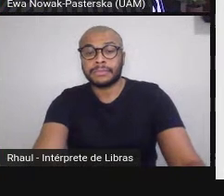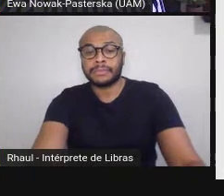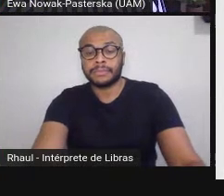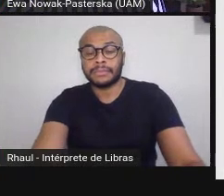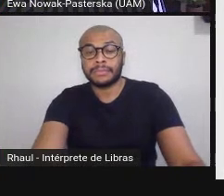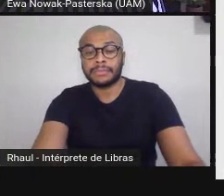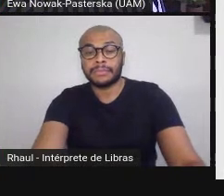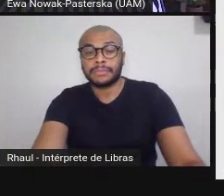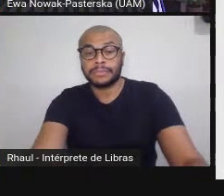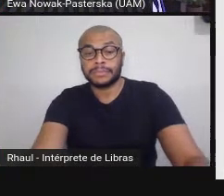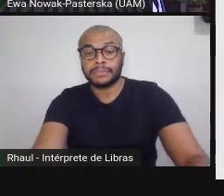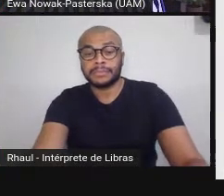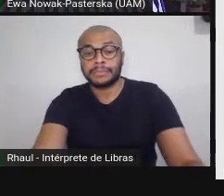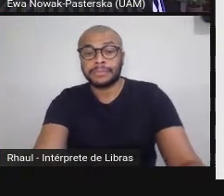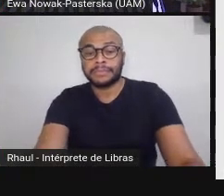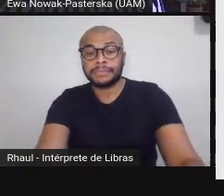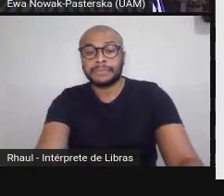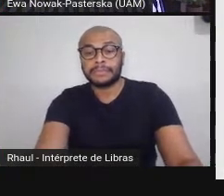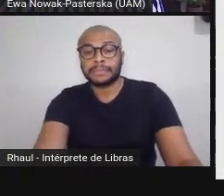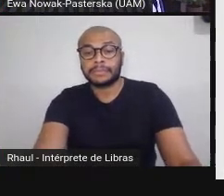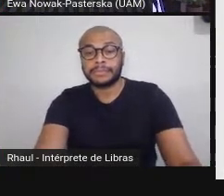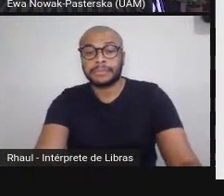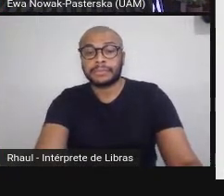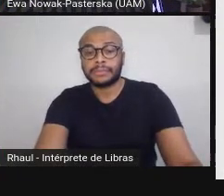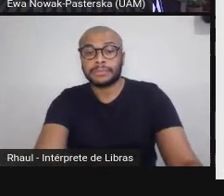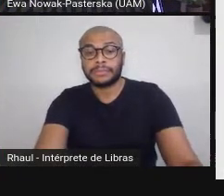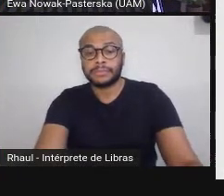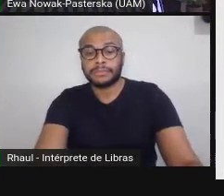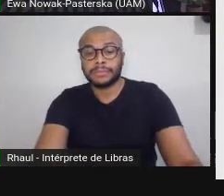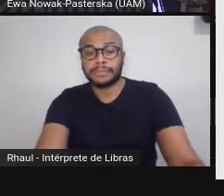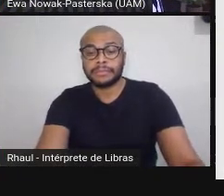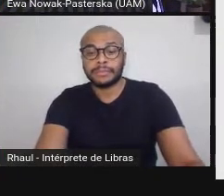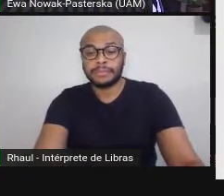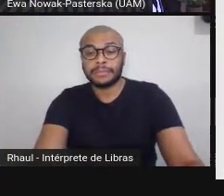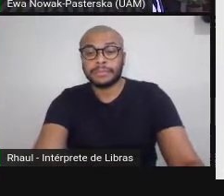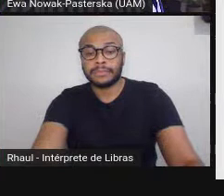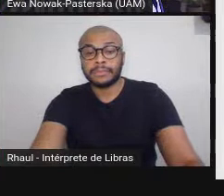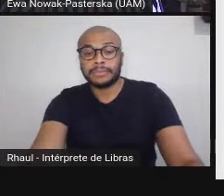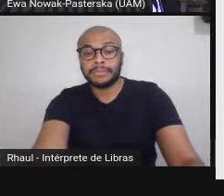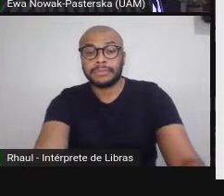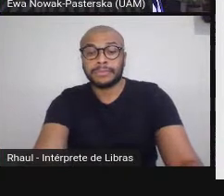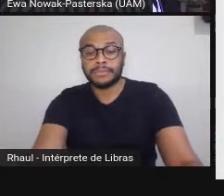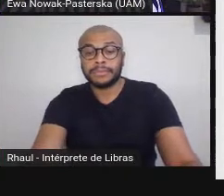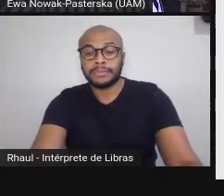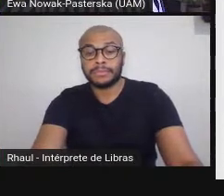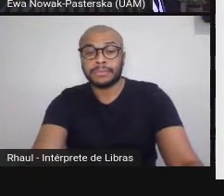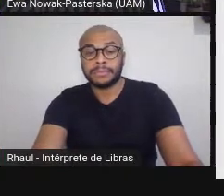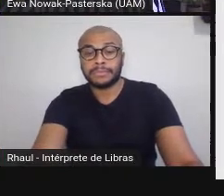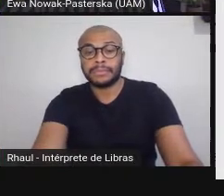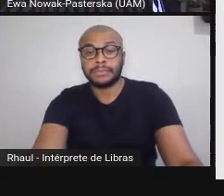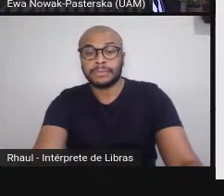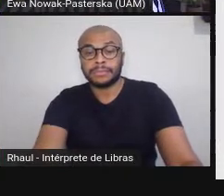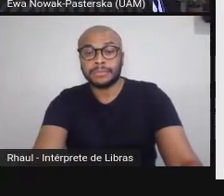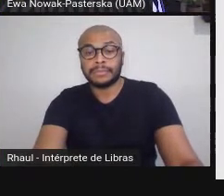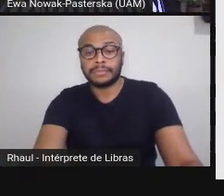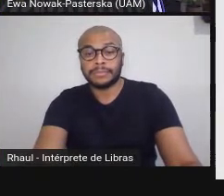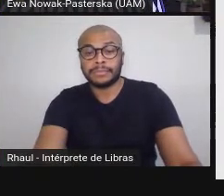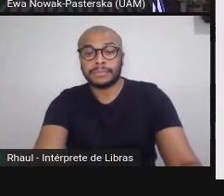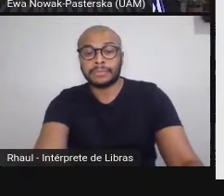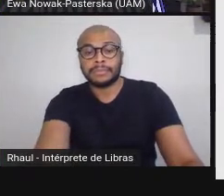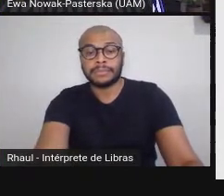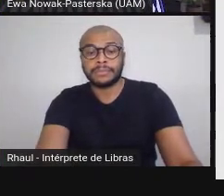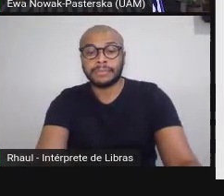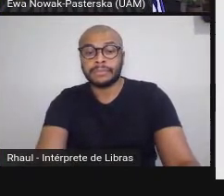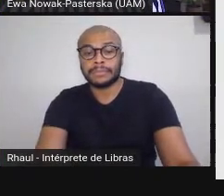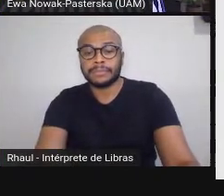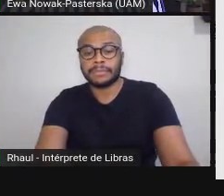ojca. Różne nazwiska typu Pietrzyc, Pietrzyc, Pietrzyk, Pietrzak to jest syn Pietra. Pietr to dawniej